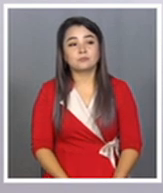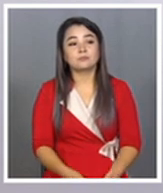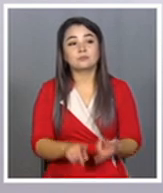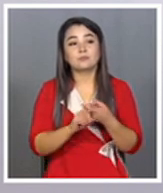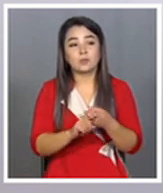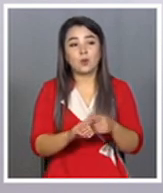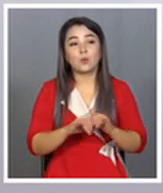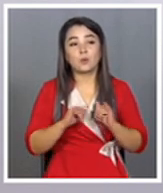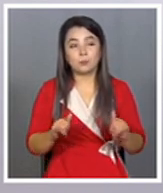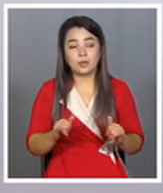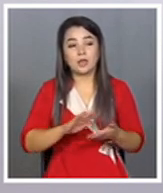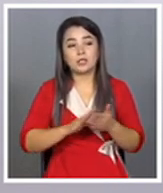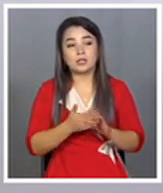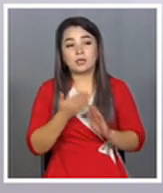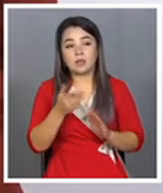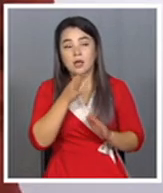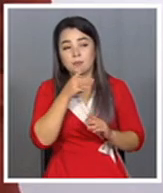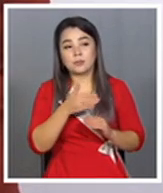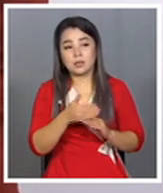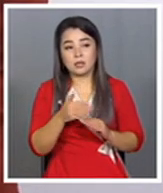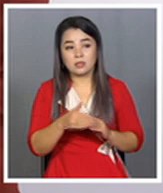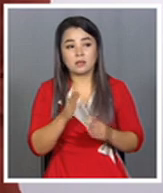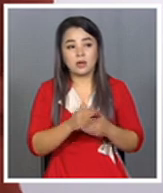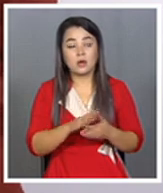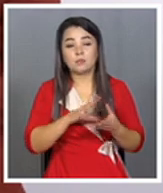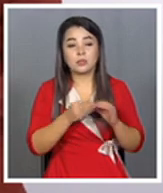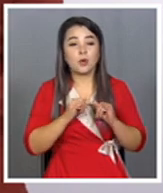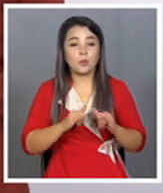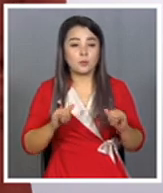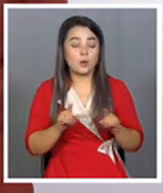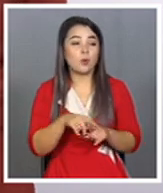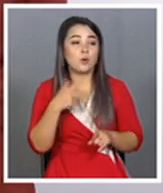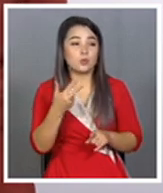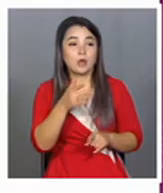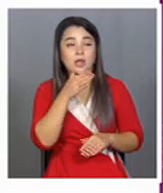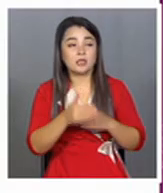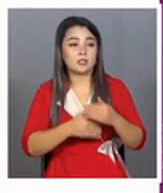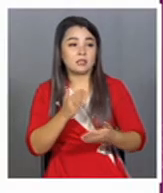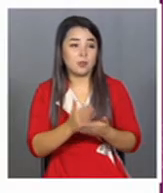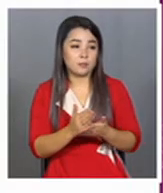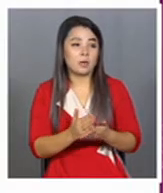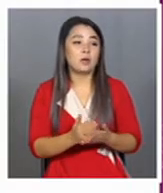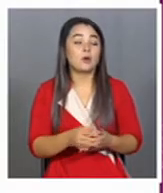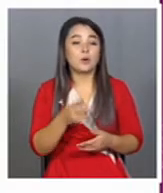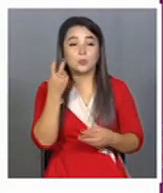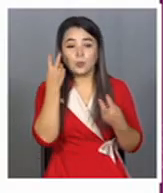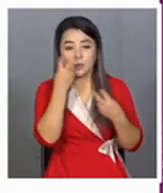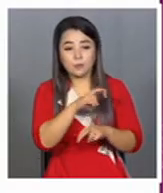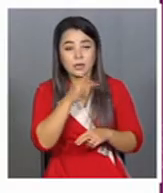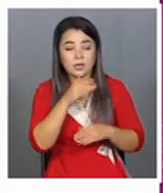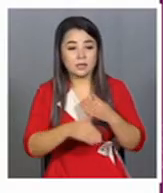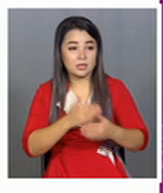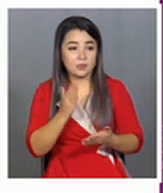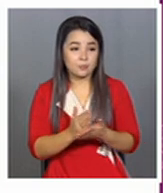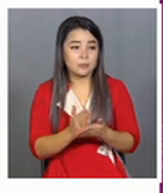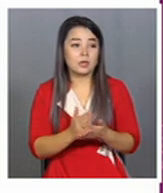Вирустың көбею кезеңдері. Вирустың көбею кезеңдері 3 кезеңге бөлінеді. Көрінбейтін